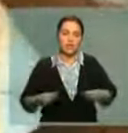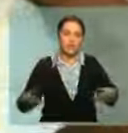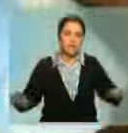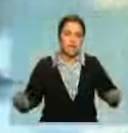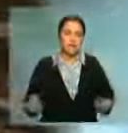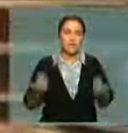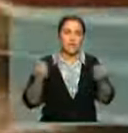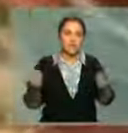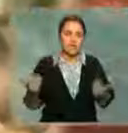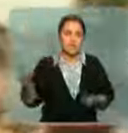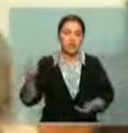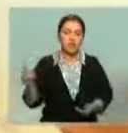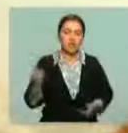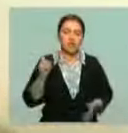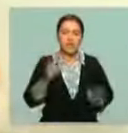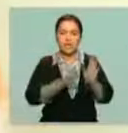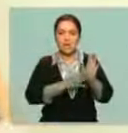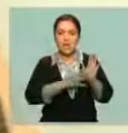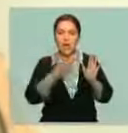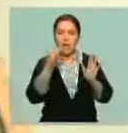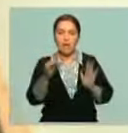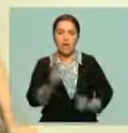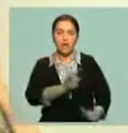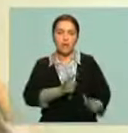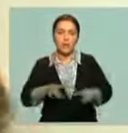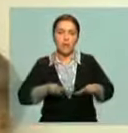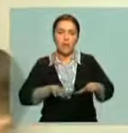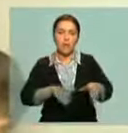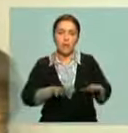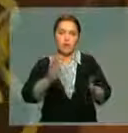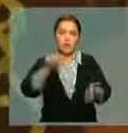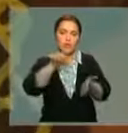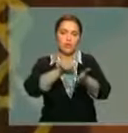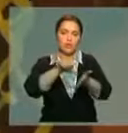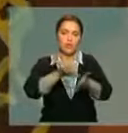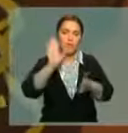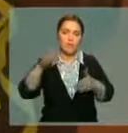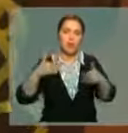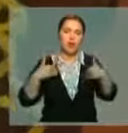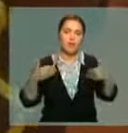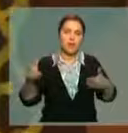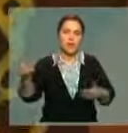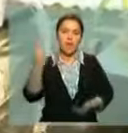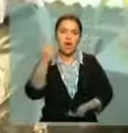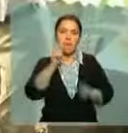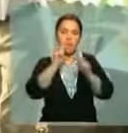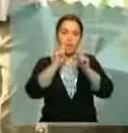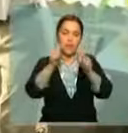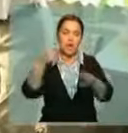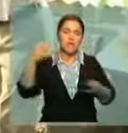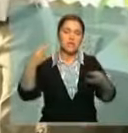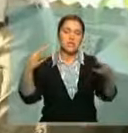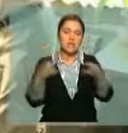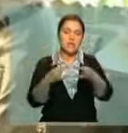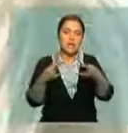Теперь Липат Петрович ждет 9 мая, готовится к параду и принимает поздравления. Одним из первых свой подарок, телевизор,